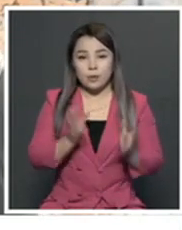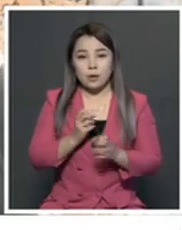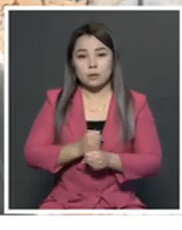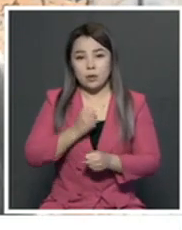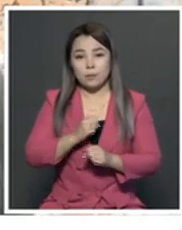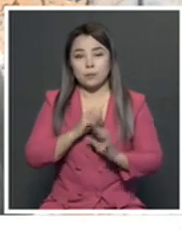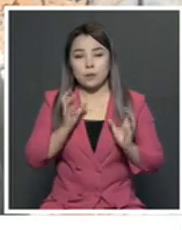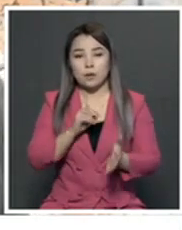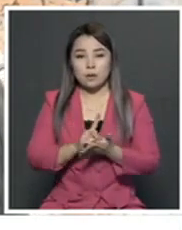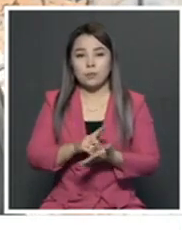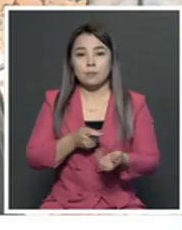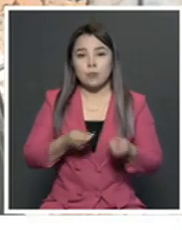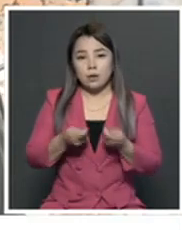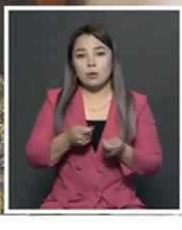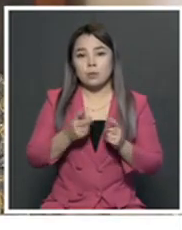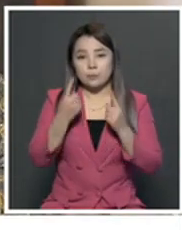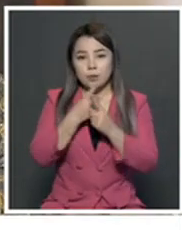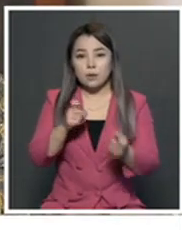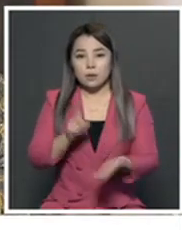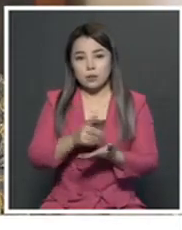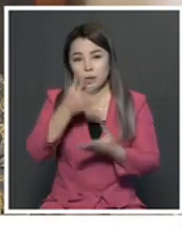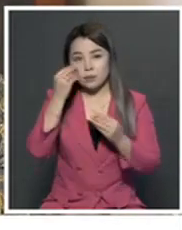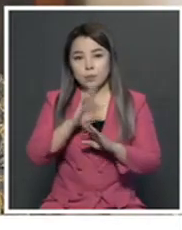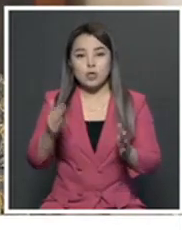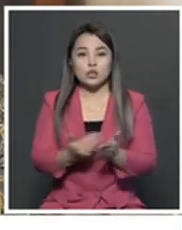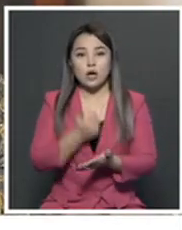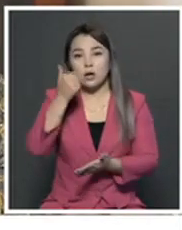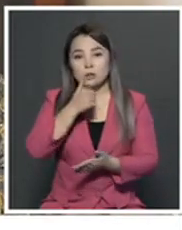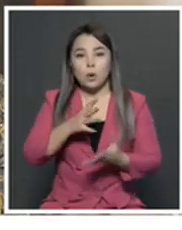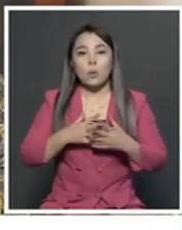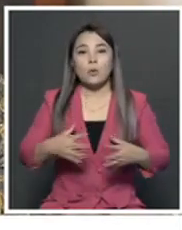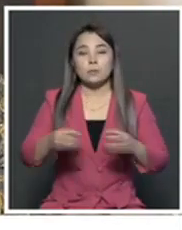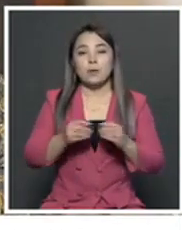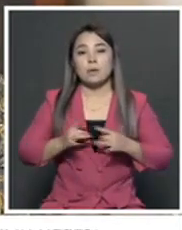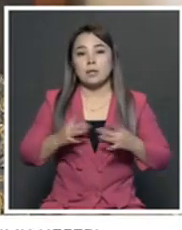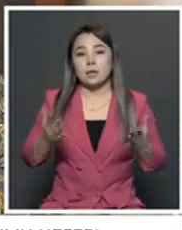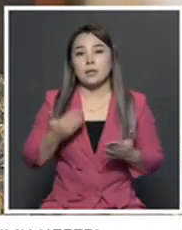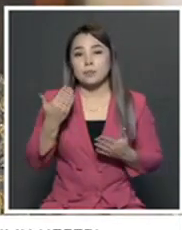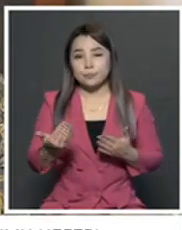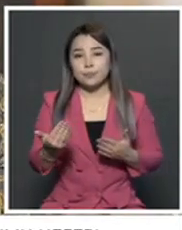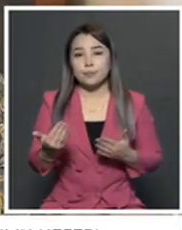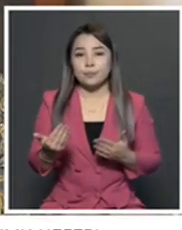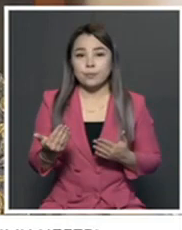қатаң сақтайық, сақтық шараларын ұмытпайық. Жаңа жыл жалпы отбасылық мереке.